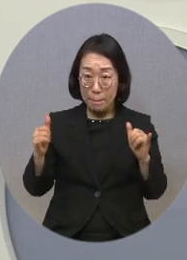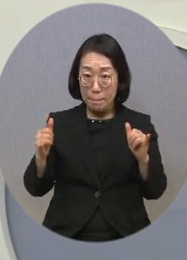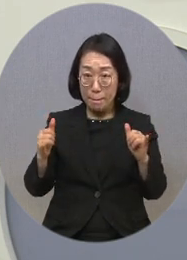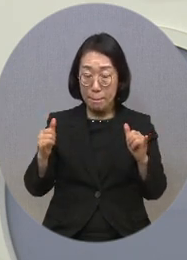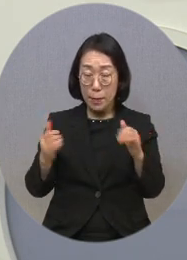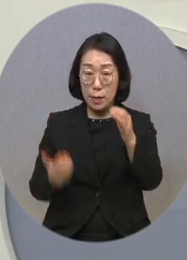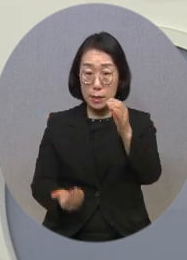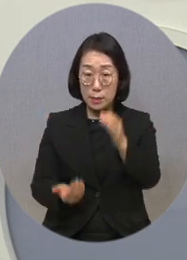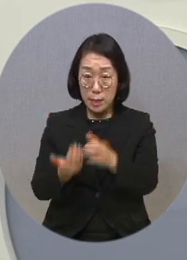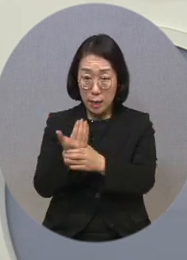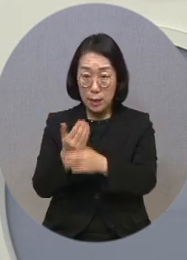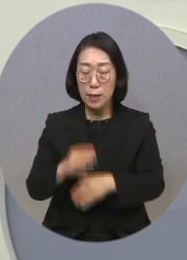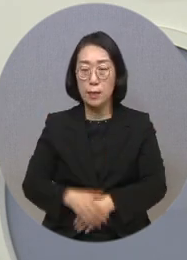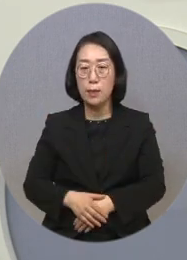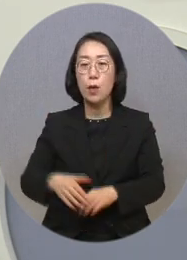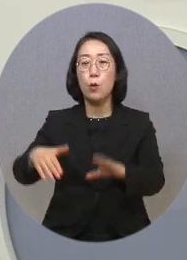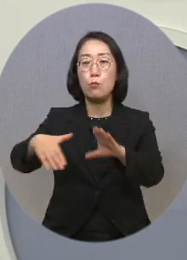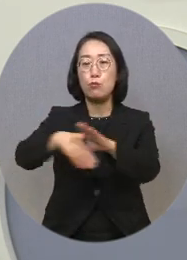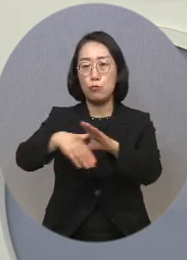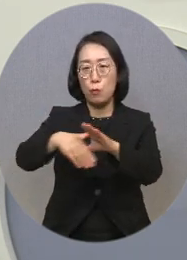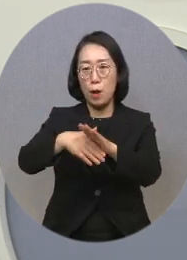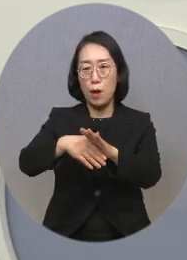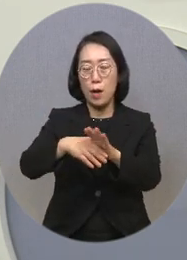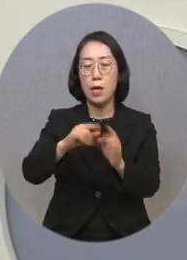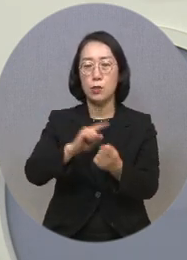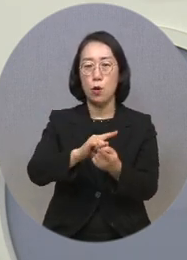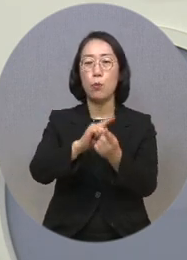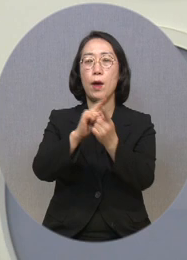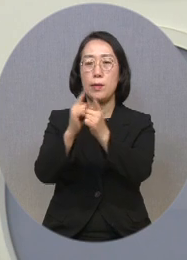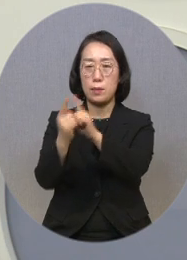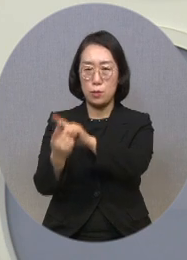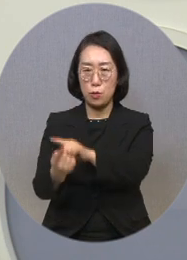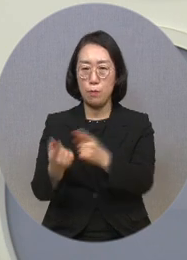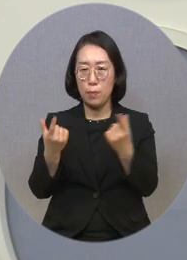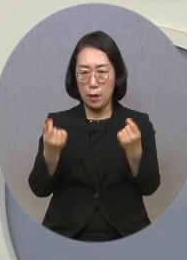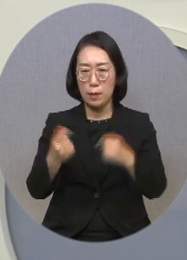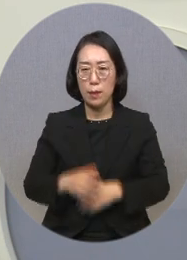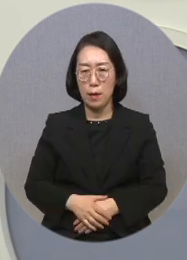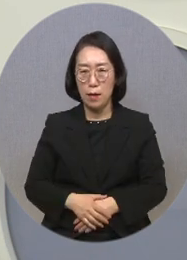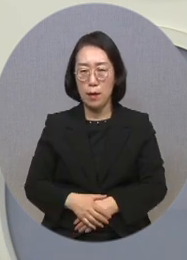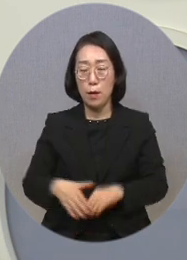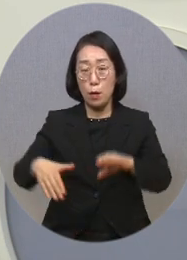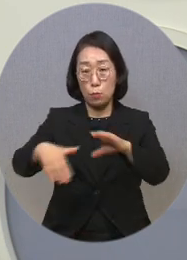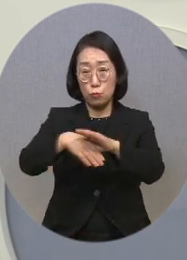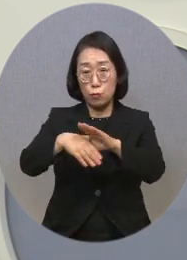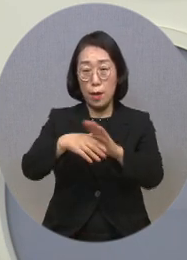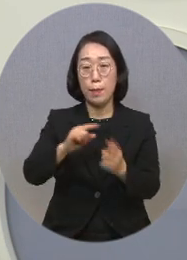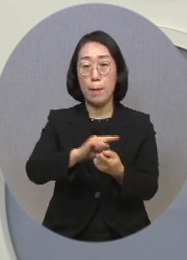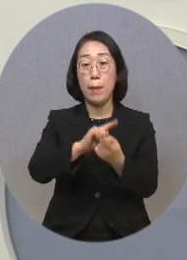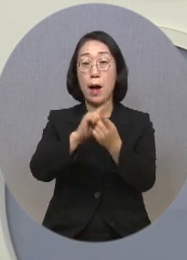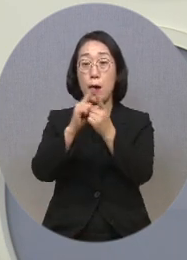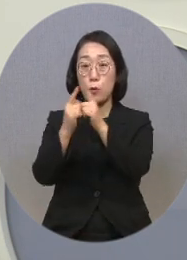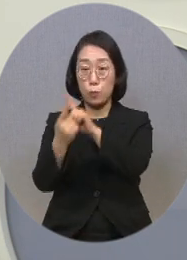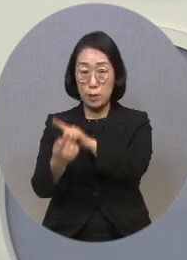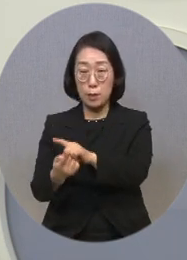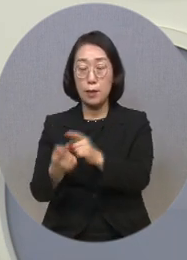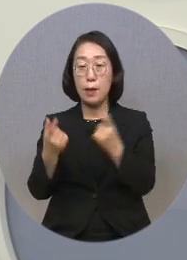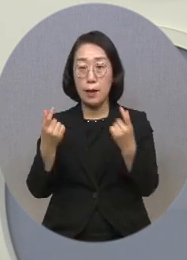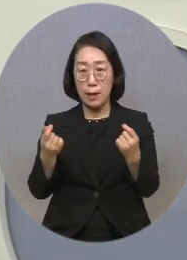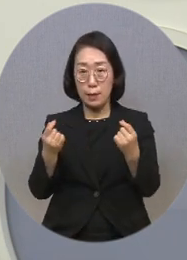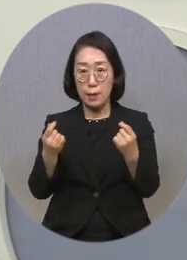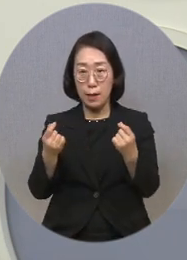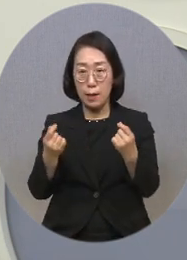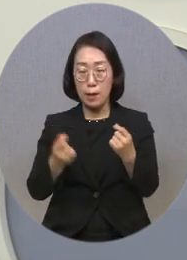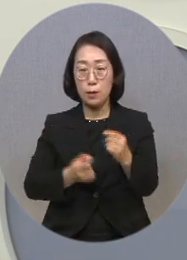그 인류 문명의 전환점이다. 문명이 변해져가고 문명이 바뀌는 하나의